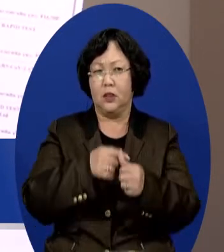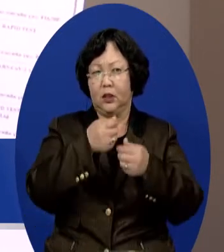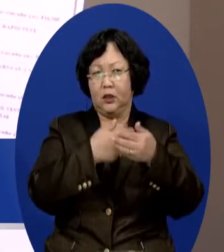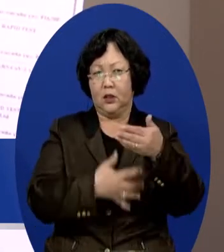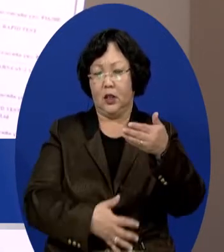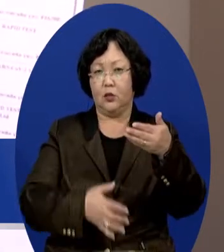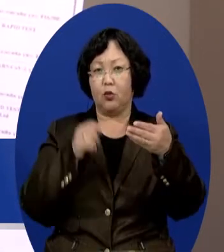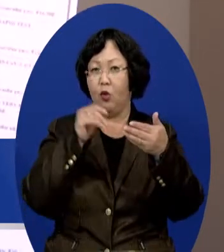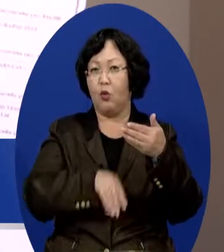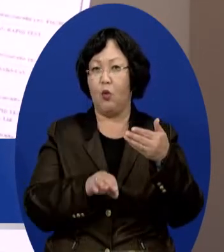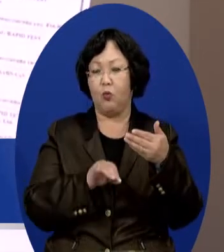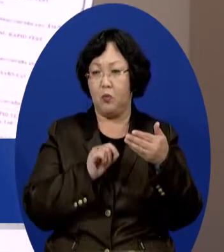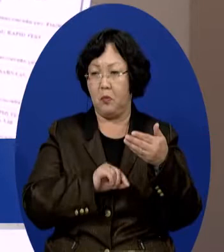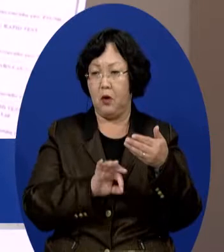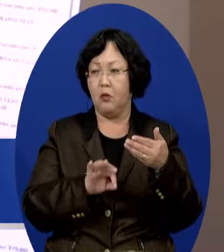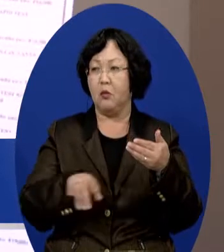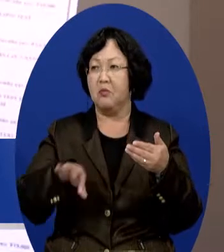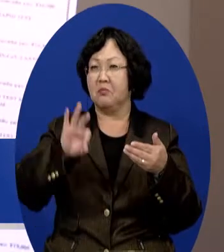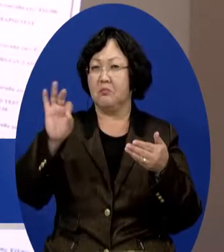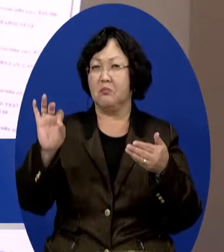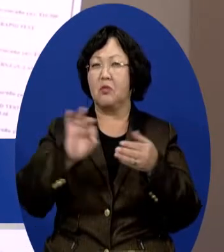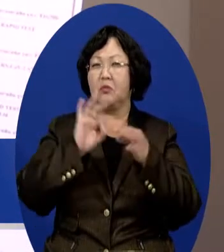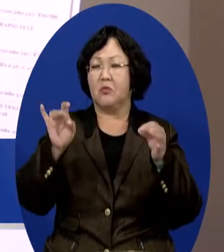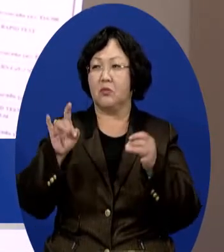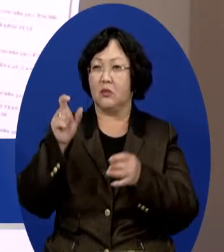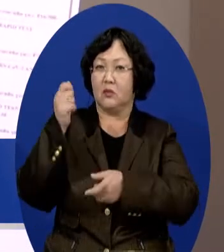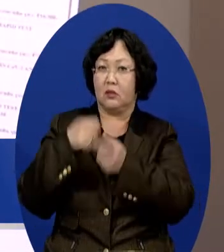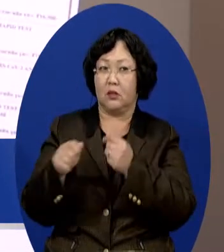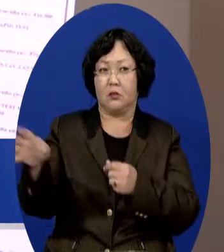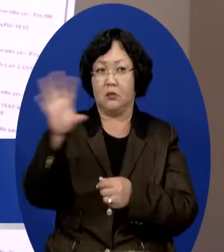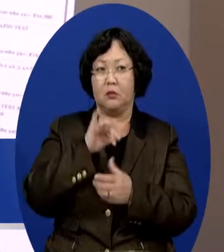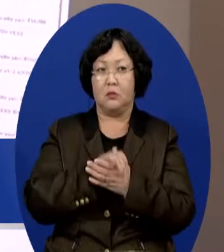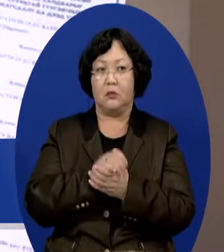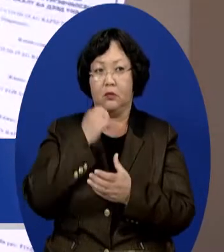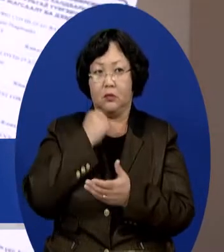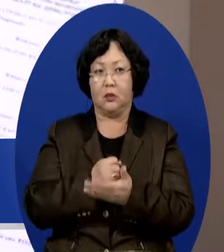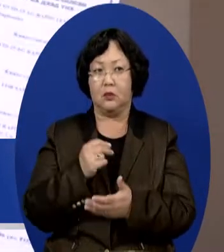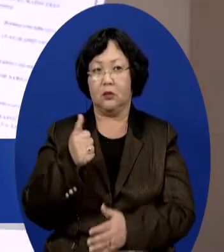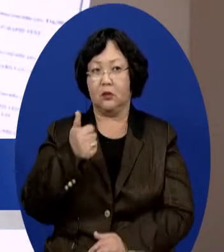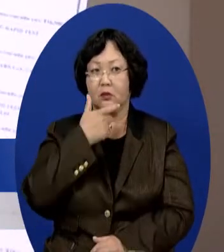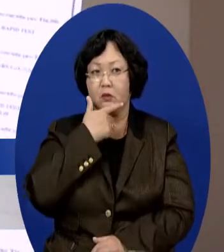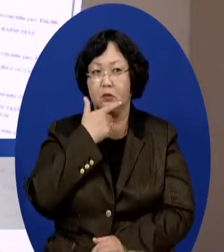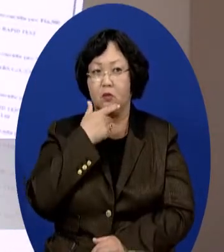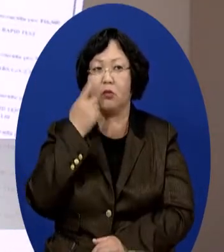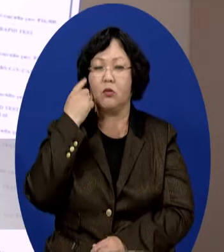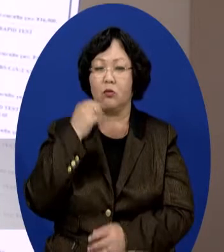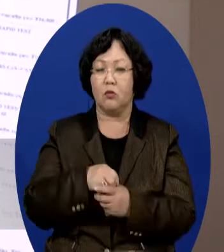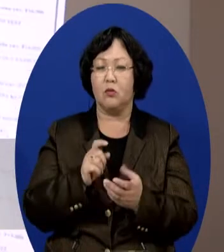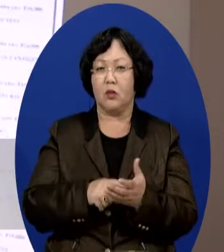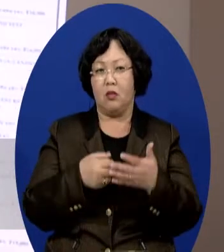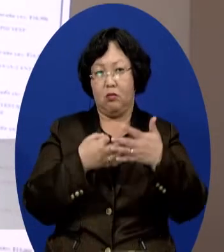байхыг бол үүсэхгүй. Тэгэхээр энэ тэгэхээр бол тэд нар бол баталгааж агуул гэж ойлгох хэрэгтэй. Тэгэхээр бид нар одоогийн байдлаар бол энэ аймаас